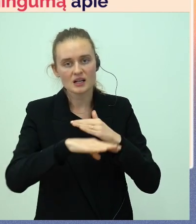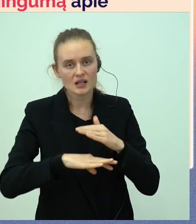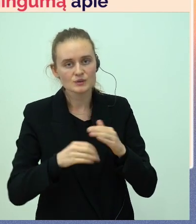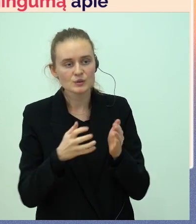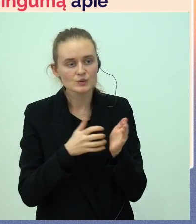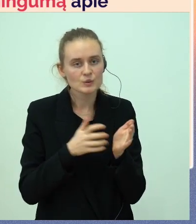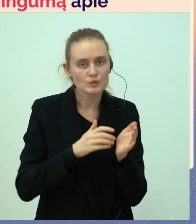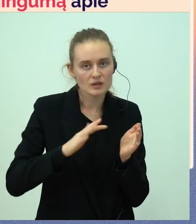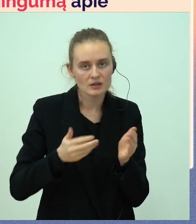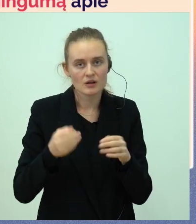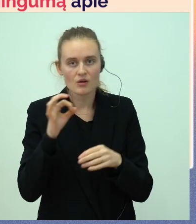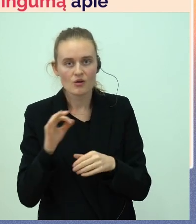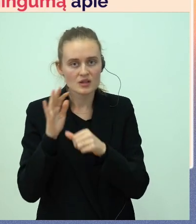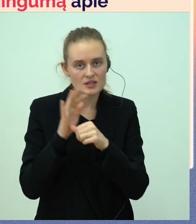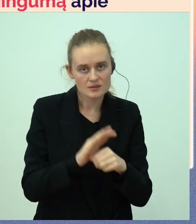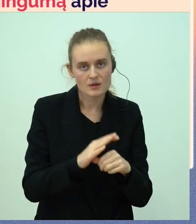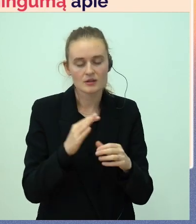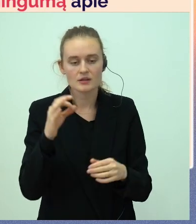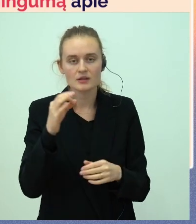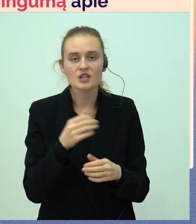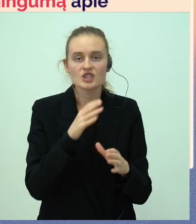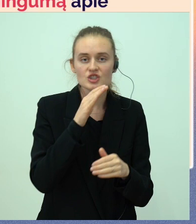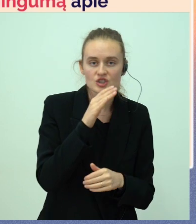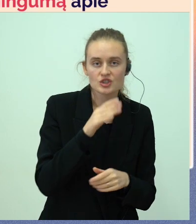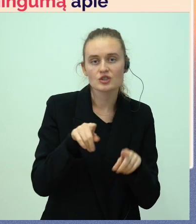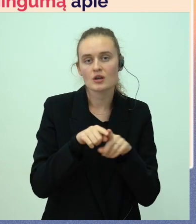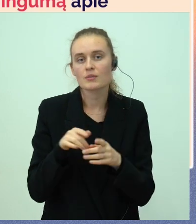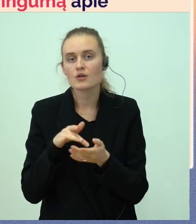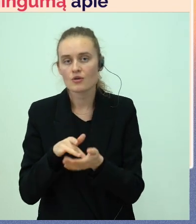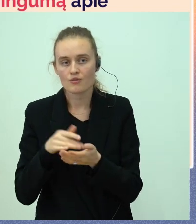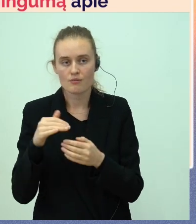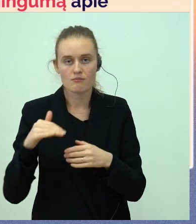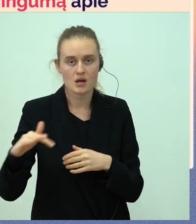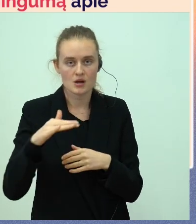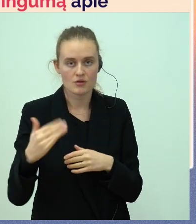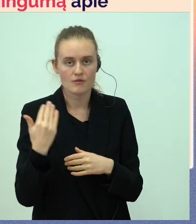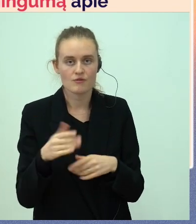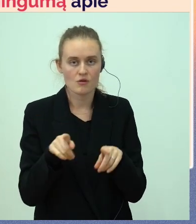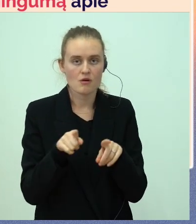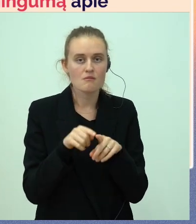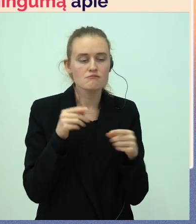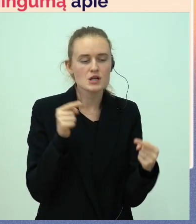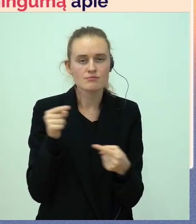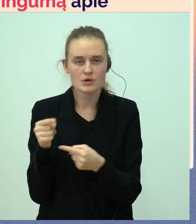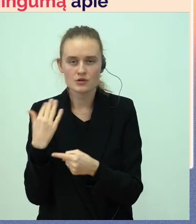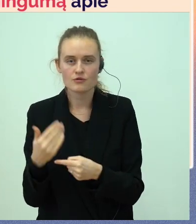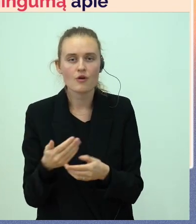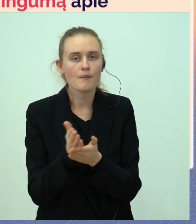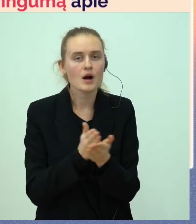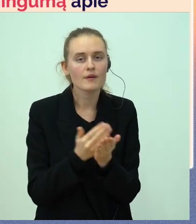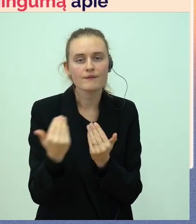nediskriminavimo srityje, įgarsinti Lietuvos žydų ir romų bendruomenių šiandieninės antisemitizmo, antičigonizmo ir ksenofobijos